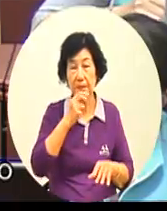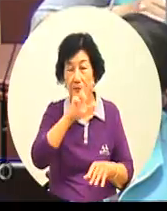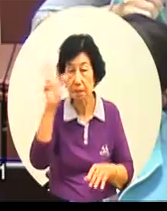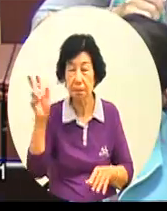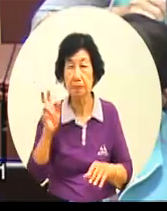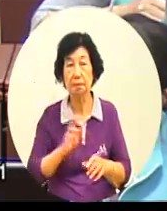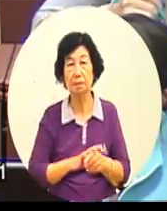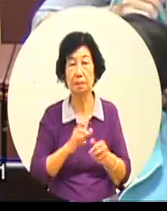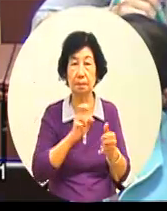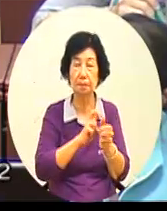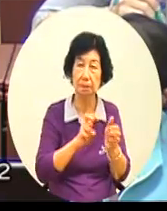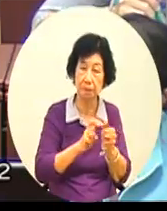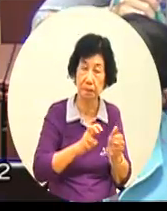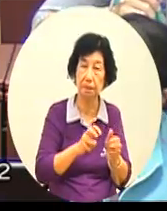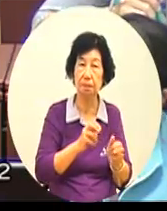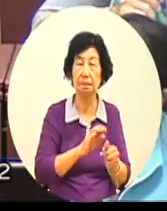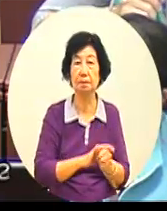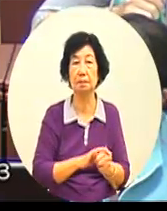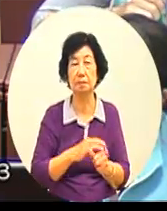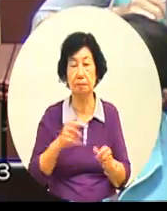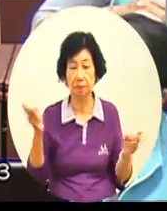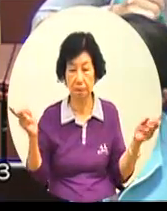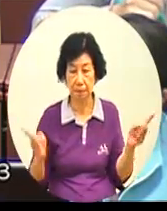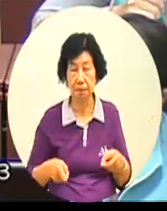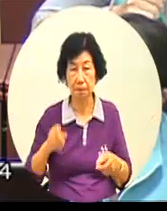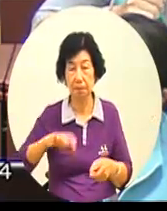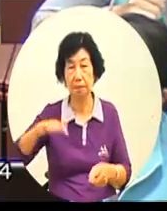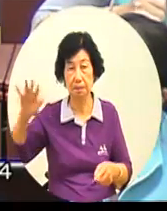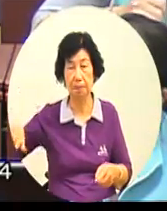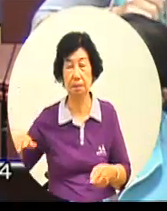是有一个日照中心，目前